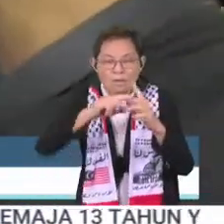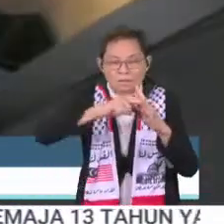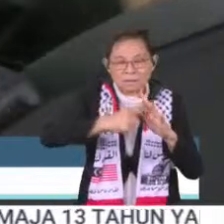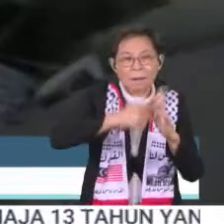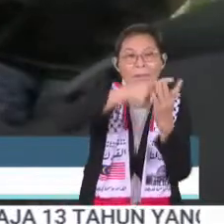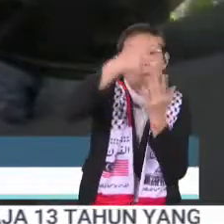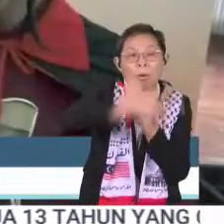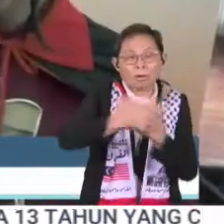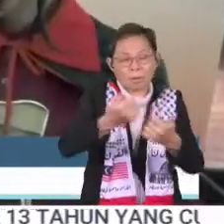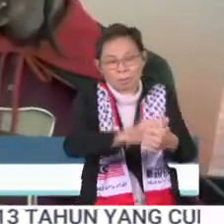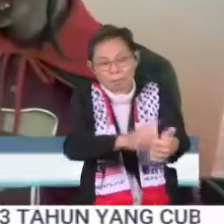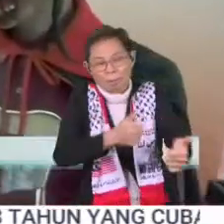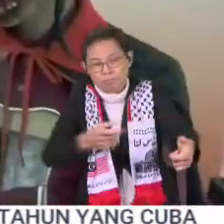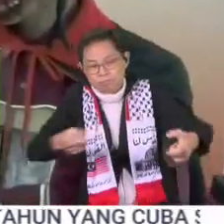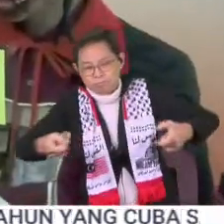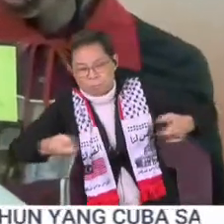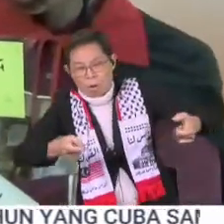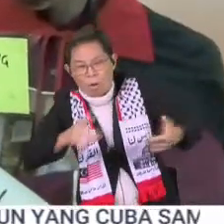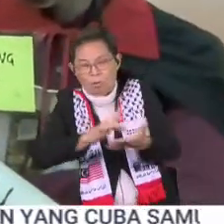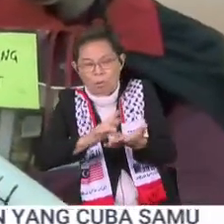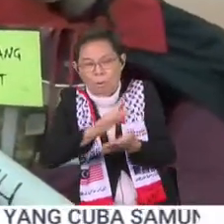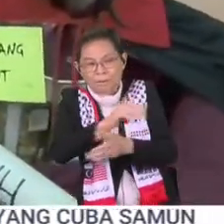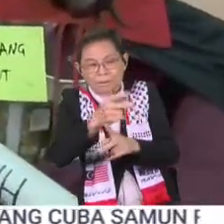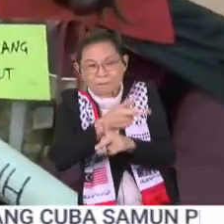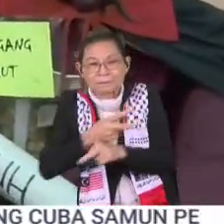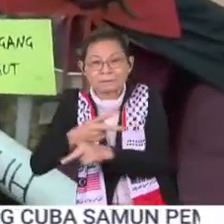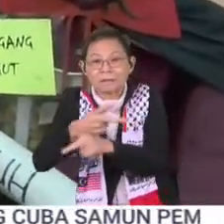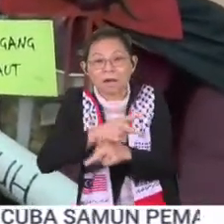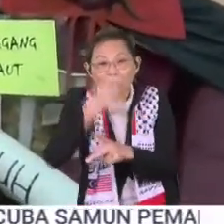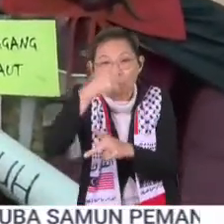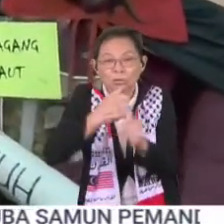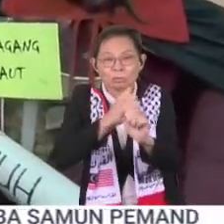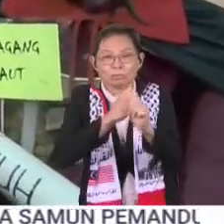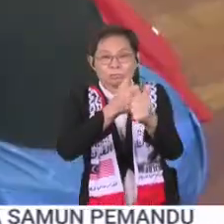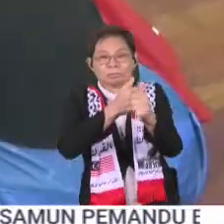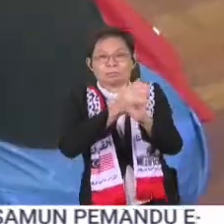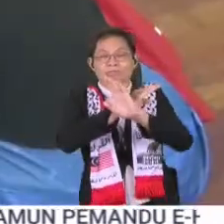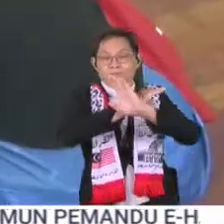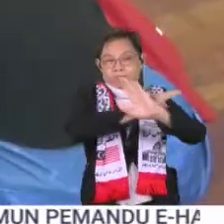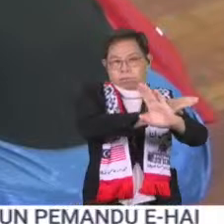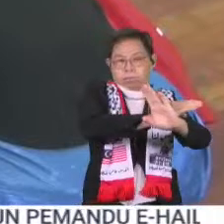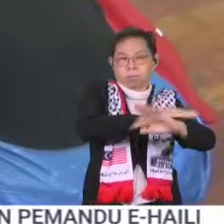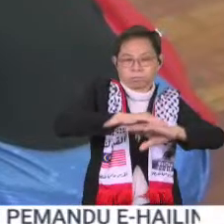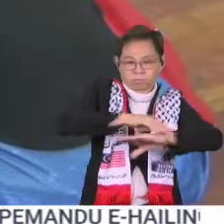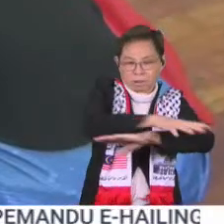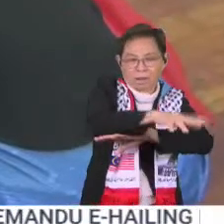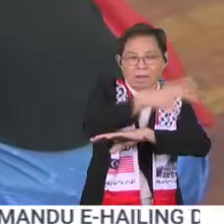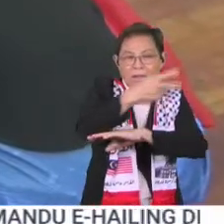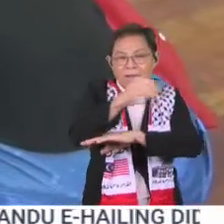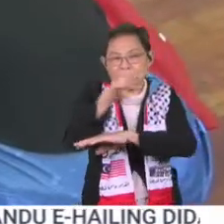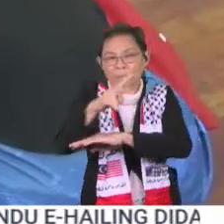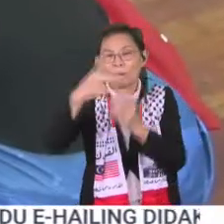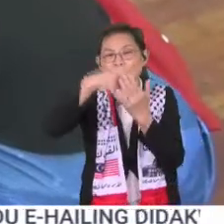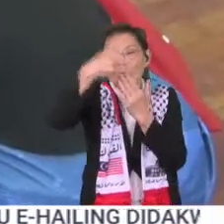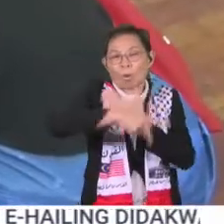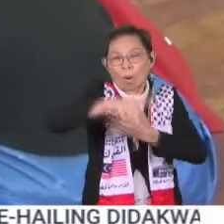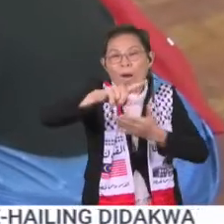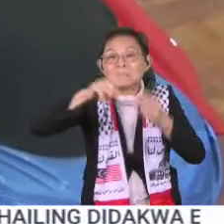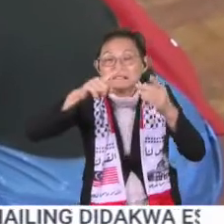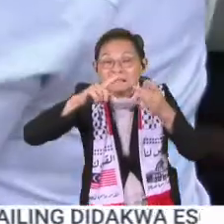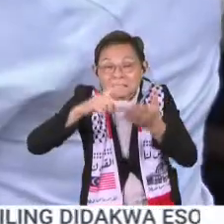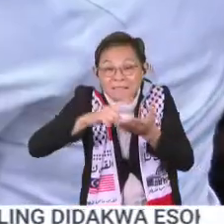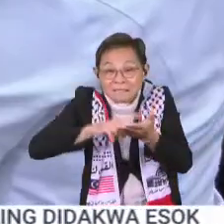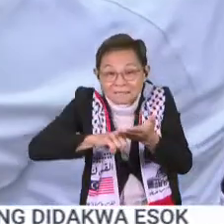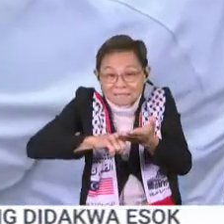program pencegahan, kawalan, rawatan dan jagaan bagi mengekang jangkitan HIV. Program saringan HIV juga